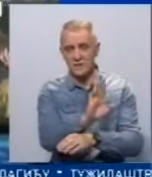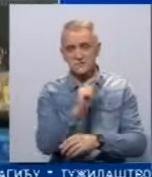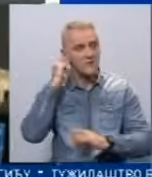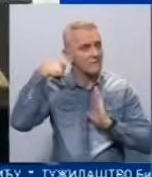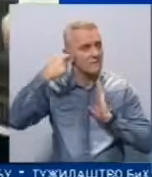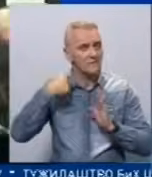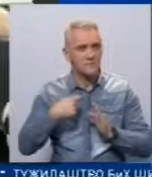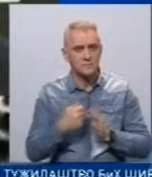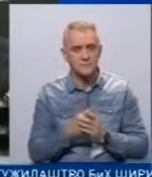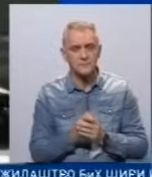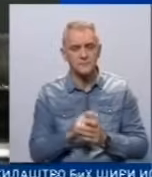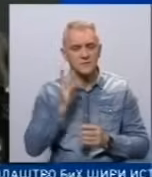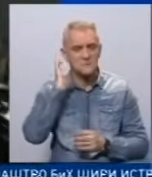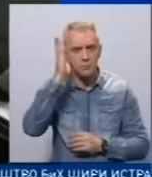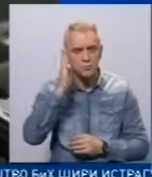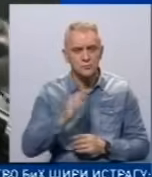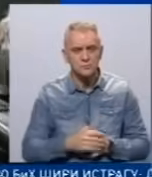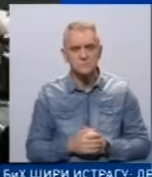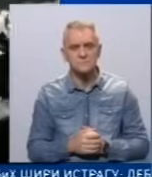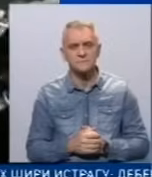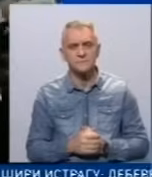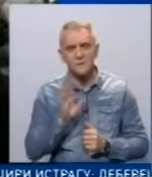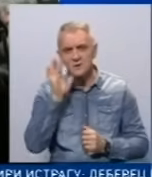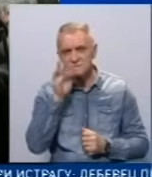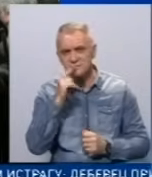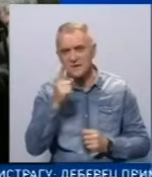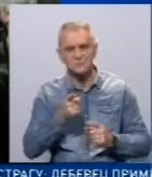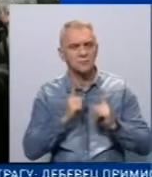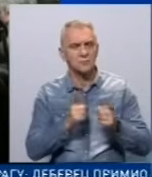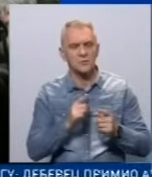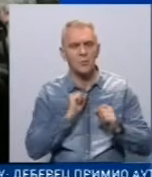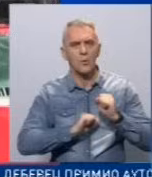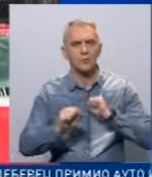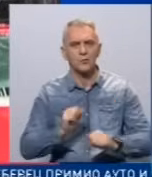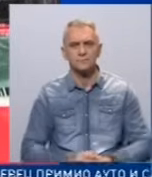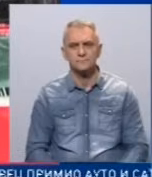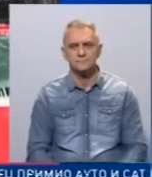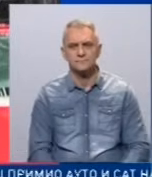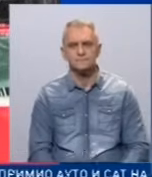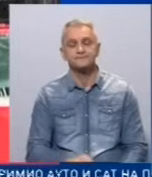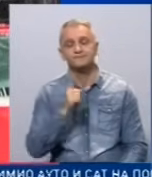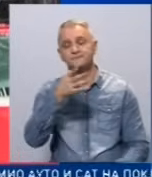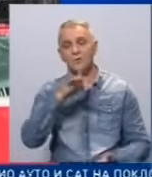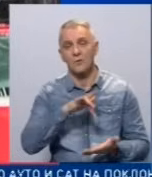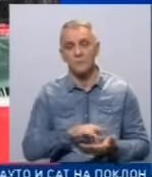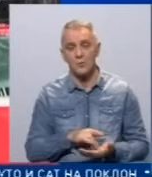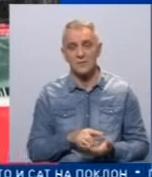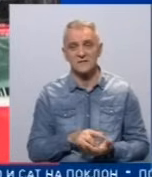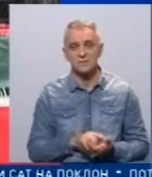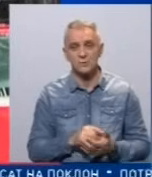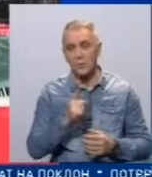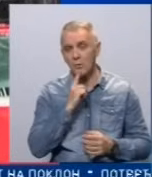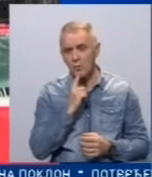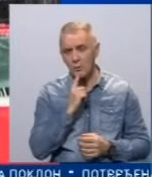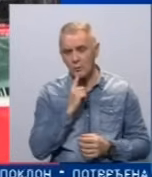filmom Kiss the Future o grupi U2 i sarajevskom ratnom otporu. Ovo mjesto, Potsdamer plac, koje je do